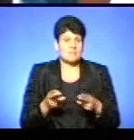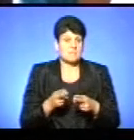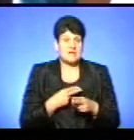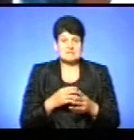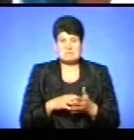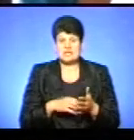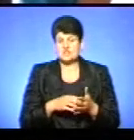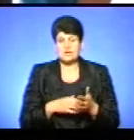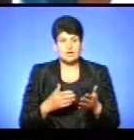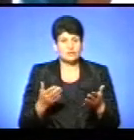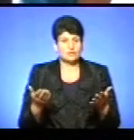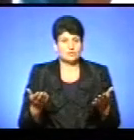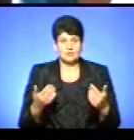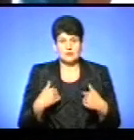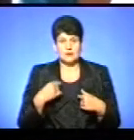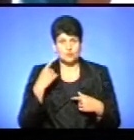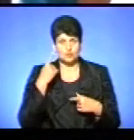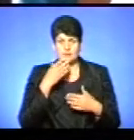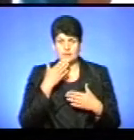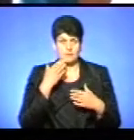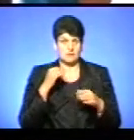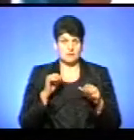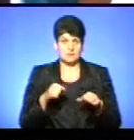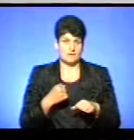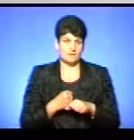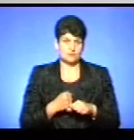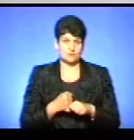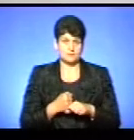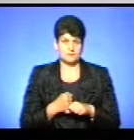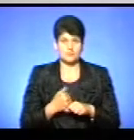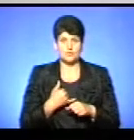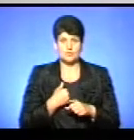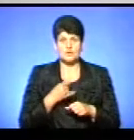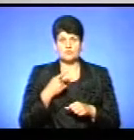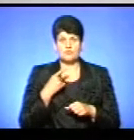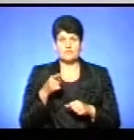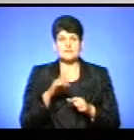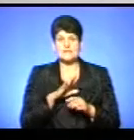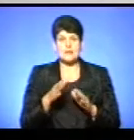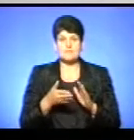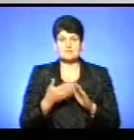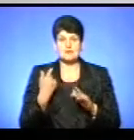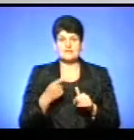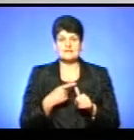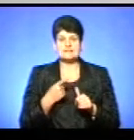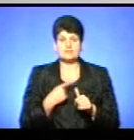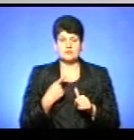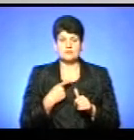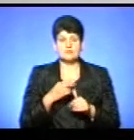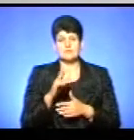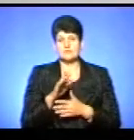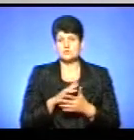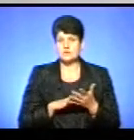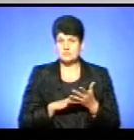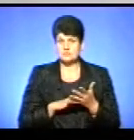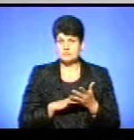безпричинно, я думаю, що вони не мали права цього зробити. Нас кажуть, що вас не позбавили звання, перепрошую,